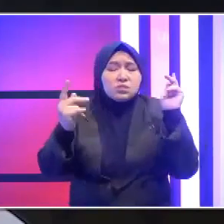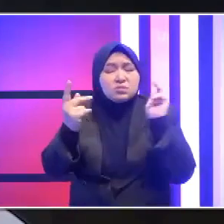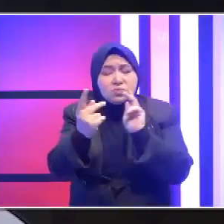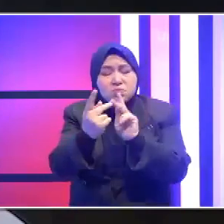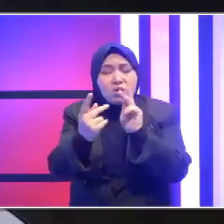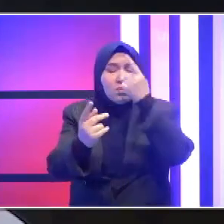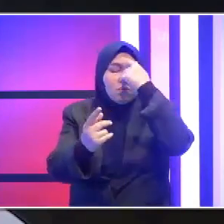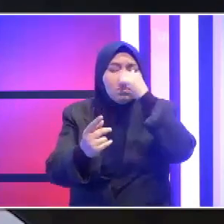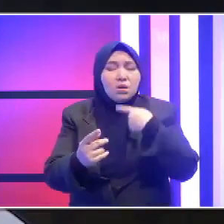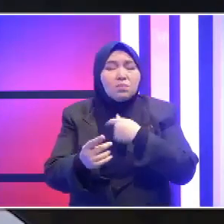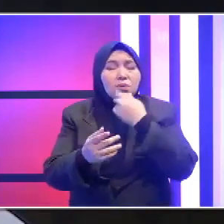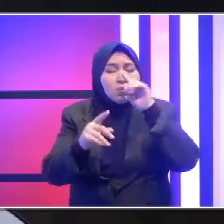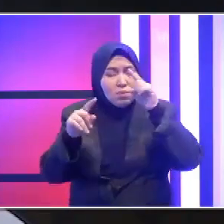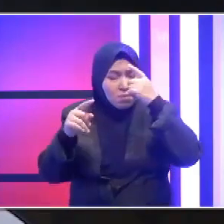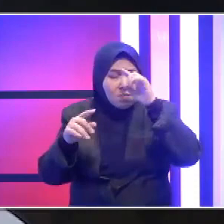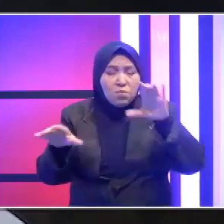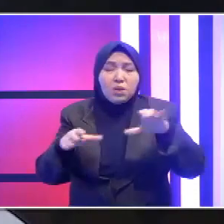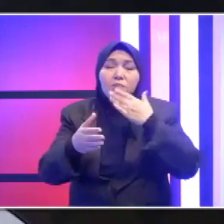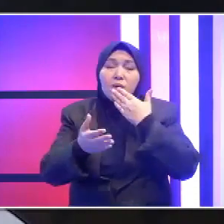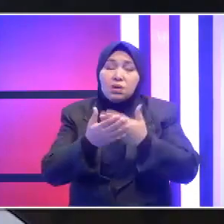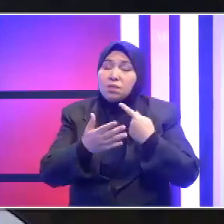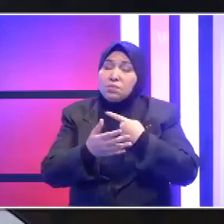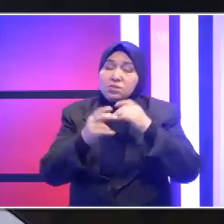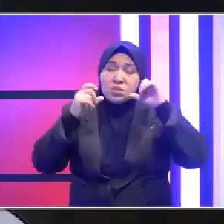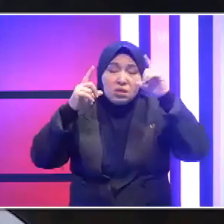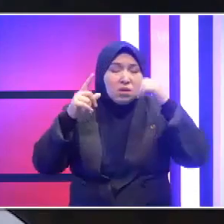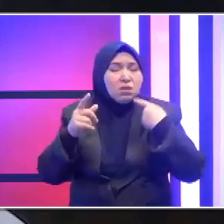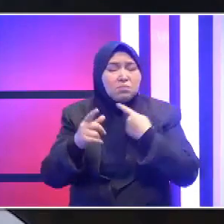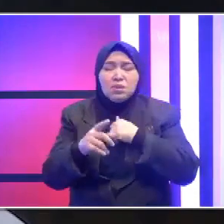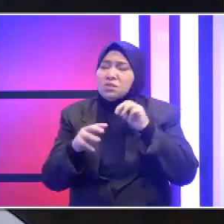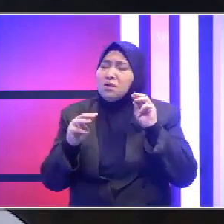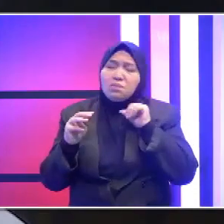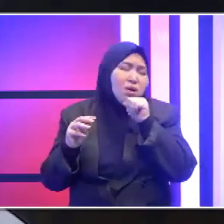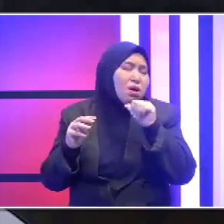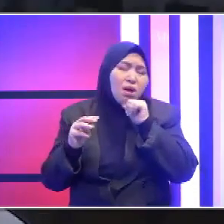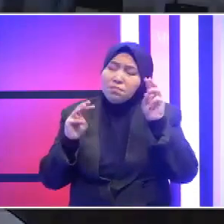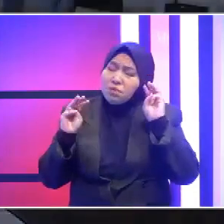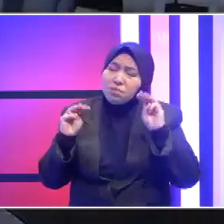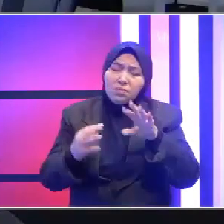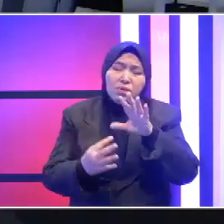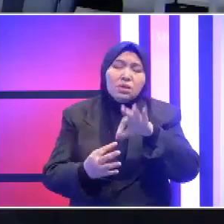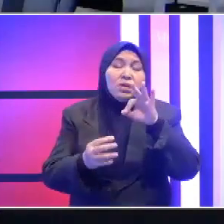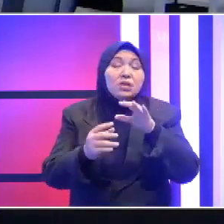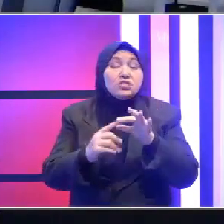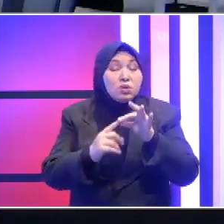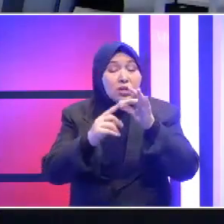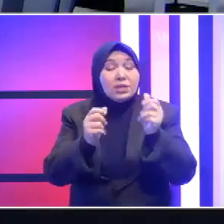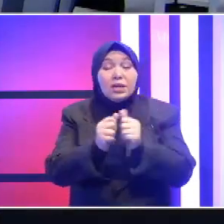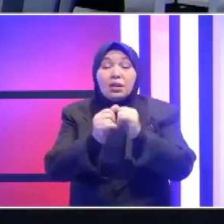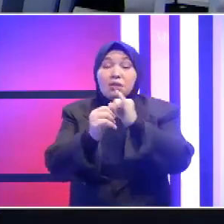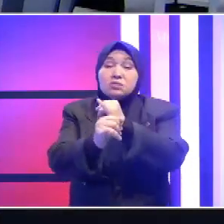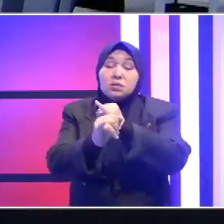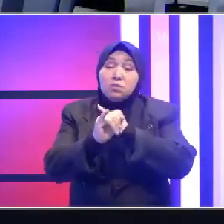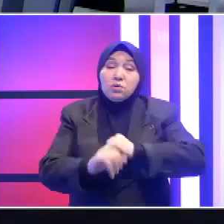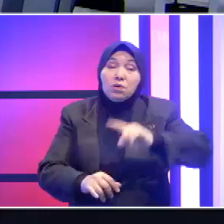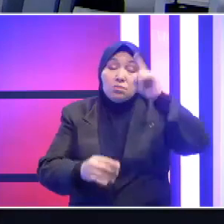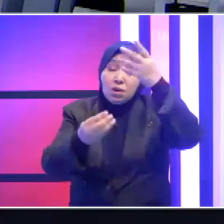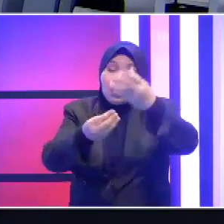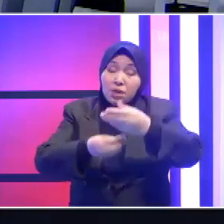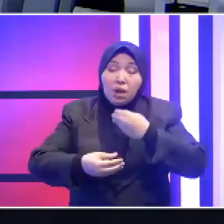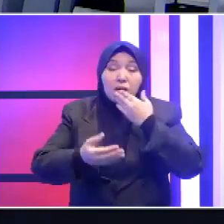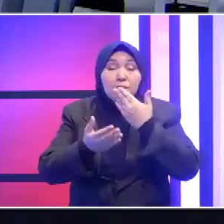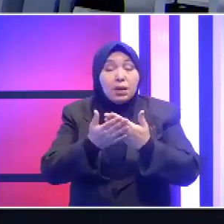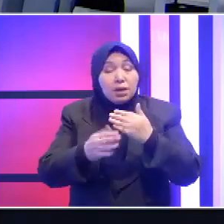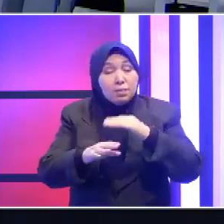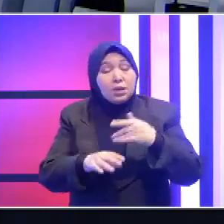untuk kami dan kebaikannya Allah kami sedang kami tidak mampu memilih apapun Ya Allah kecuali dengan izinmu ya Allah bila kebaikan kepada